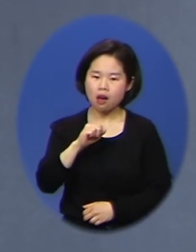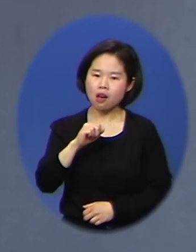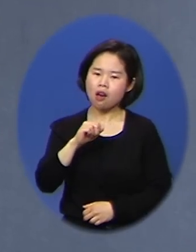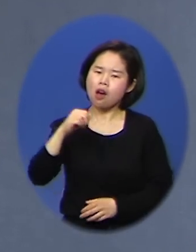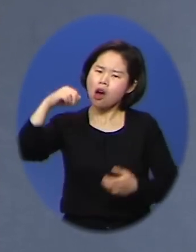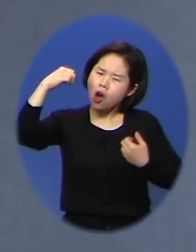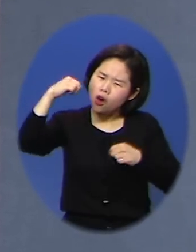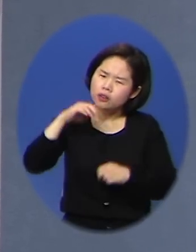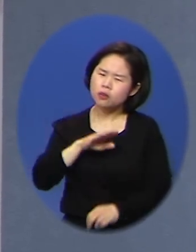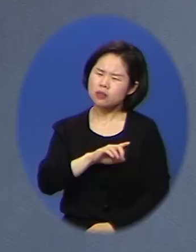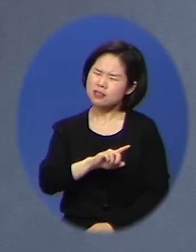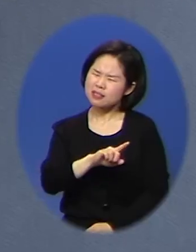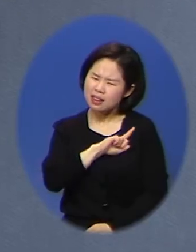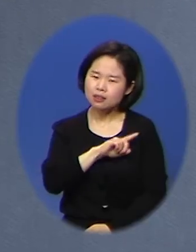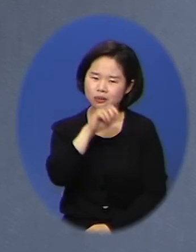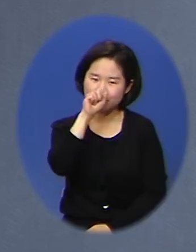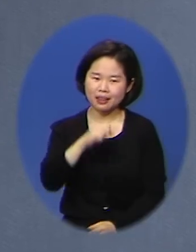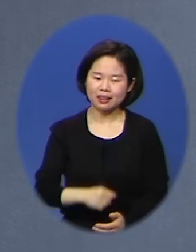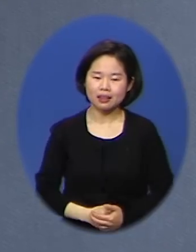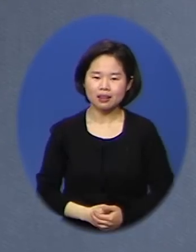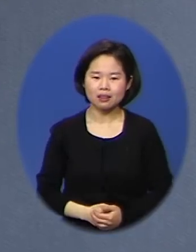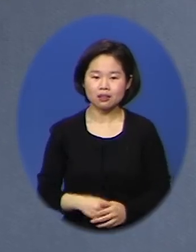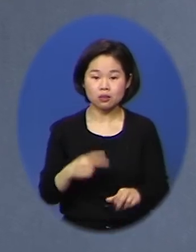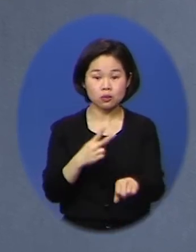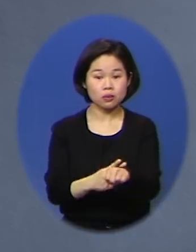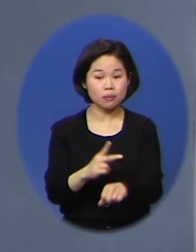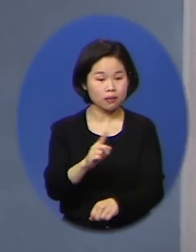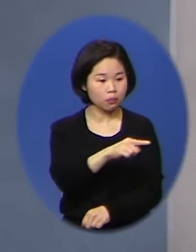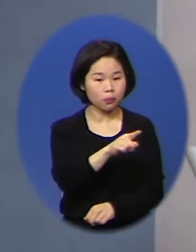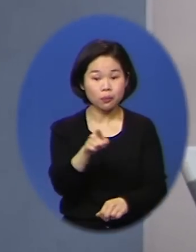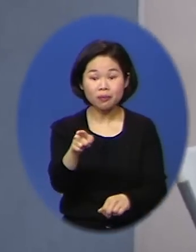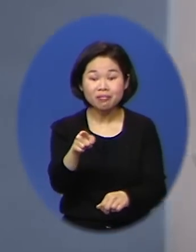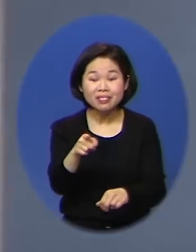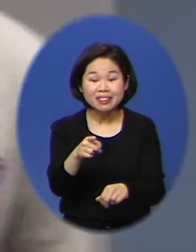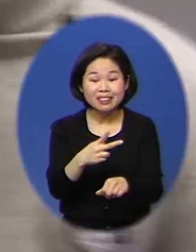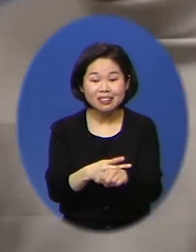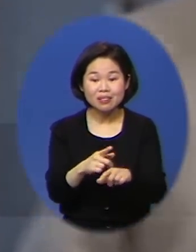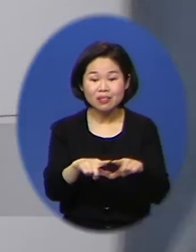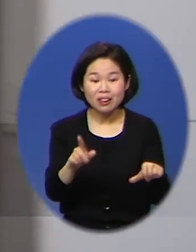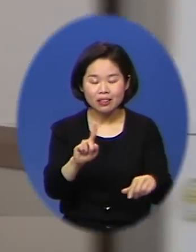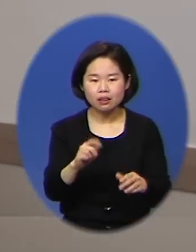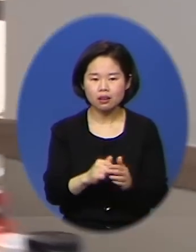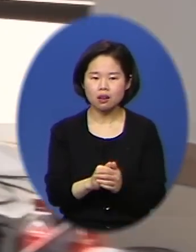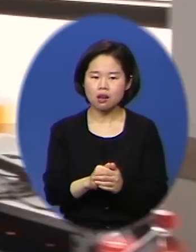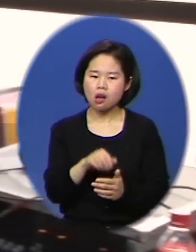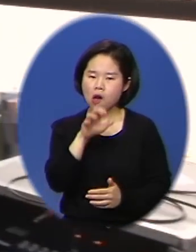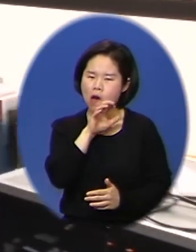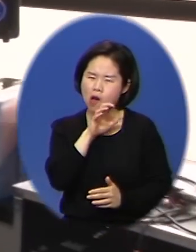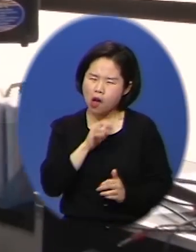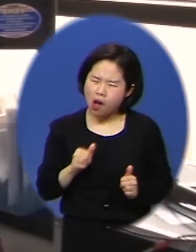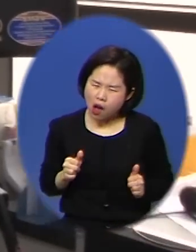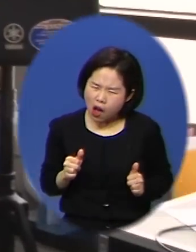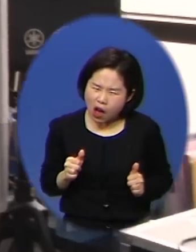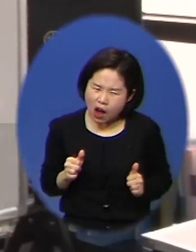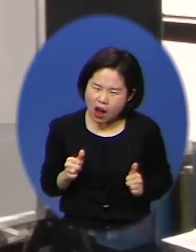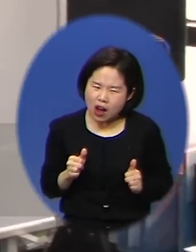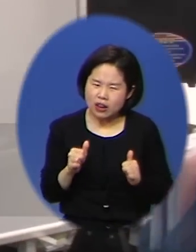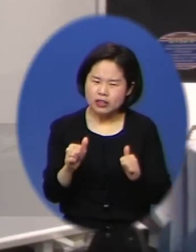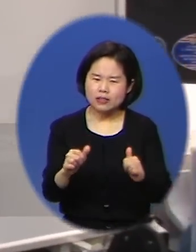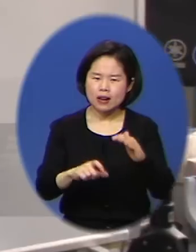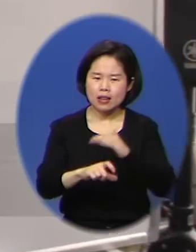제일 좋아하고요. 선생님 어떠세요? 평상시에? 연습 정말 열심히 해요. 예를 들면 거의